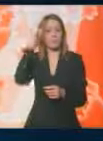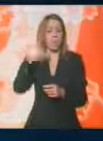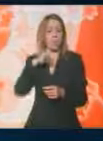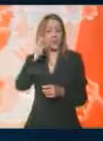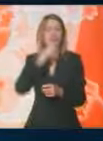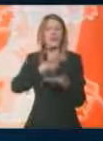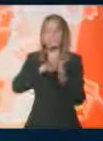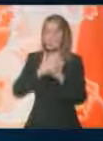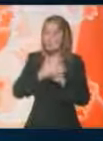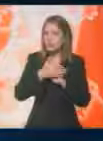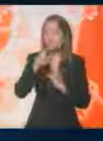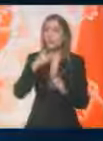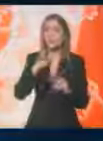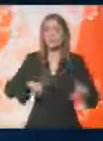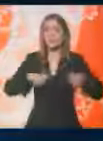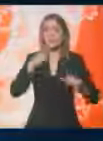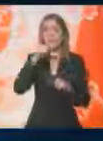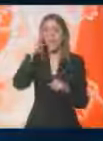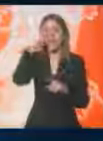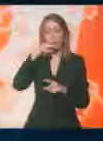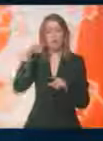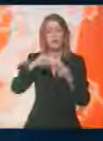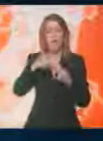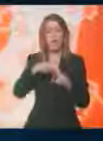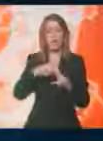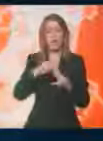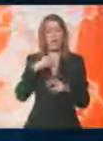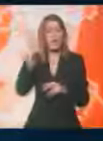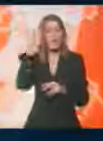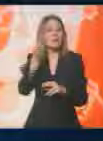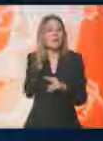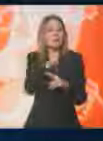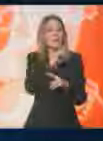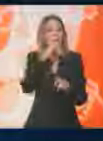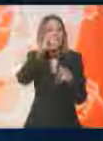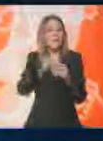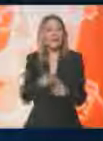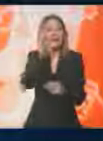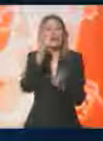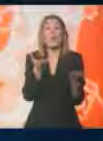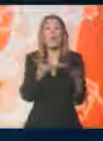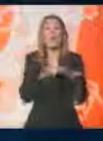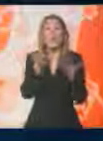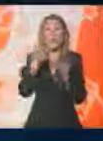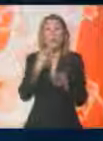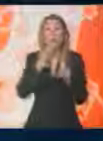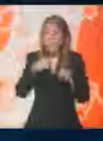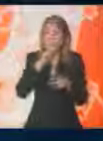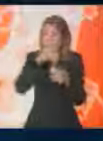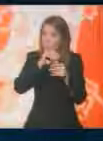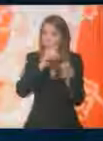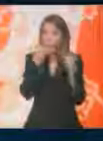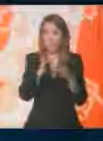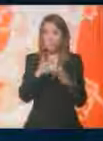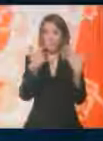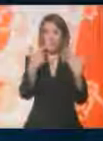moga supruga, dole on je od Niša, od Prokuplja, ali ne znam za druge stanare kako će i da li ima svako gde.